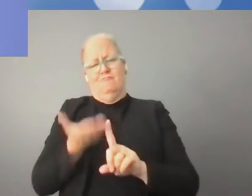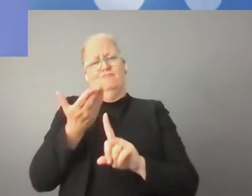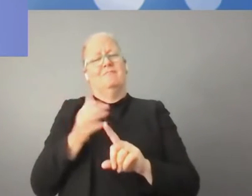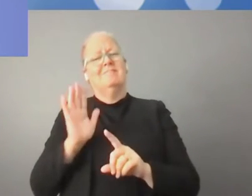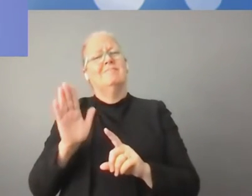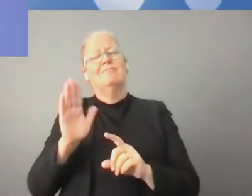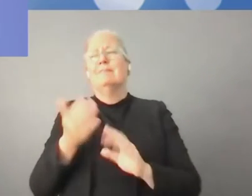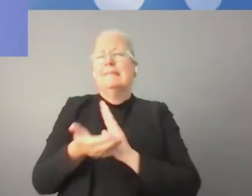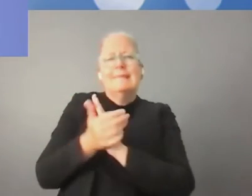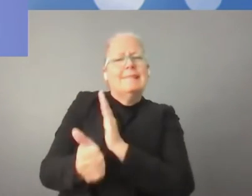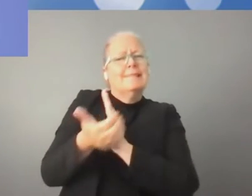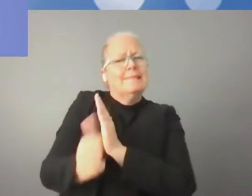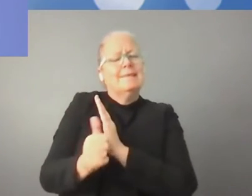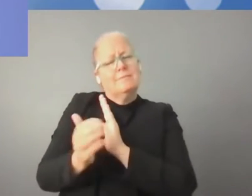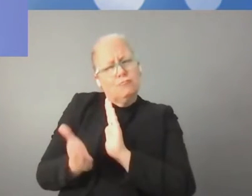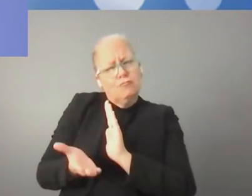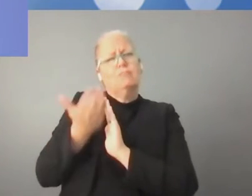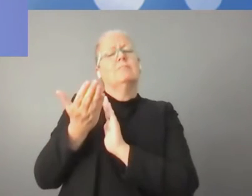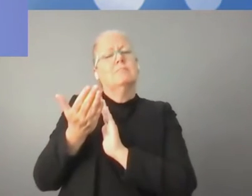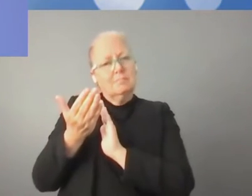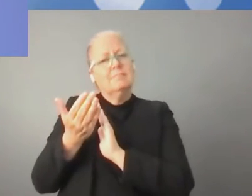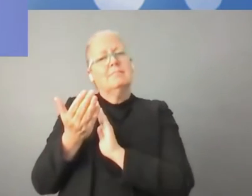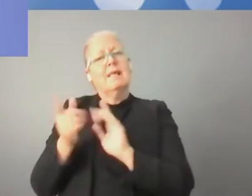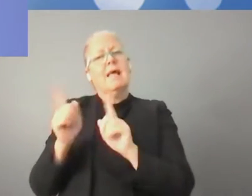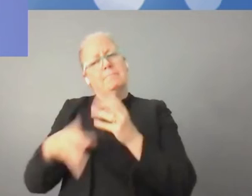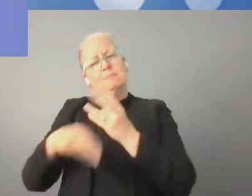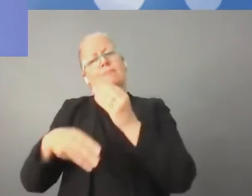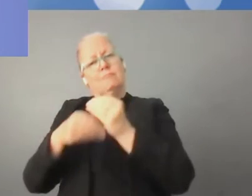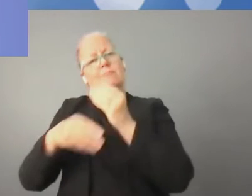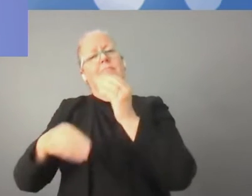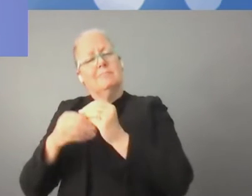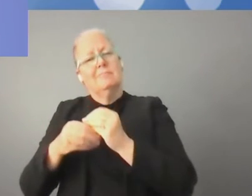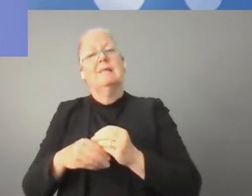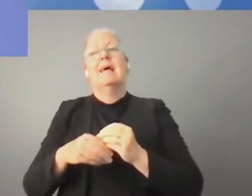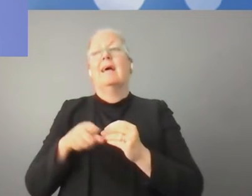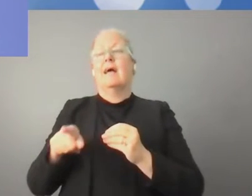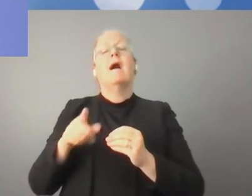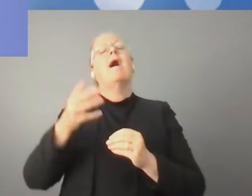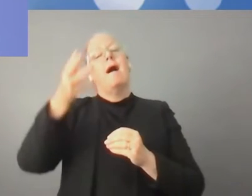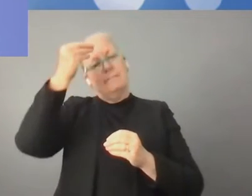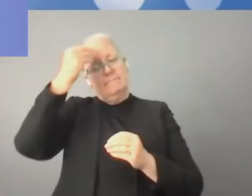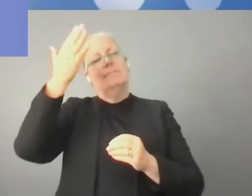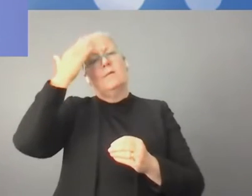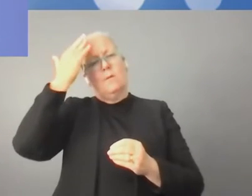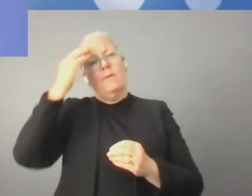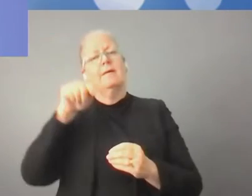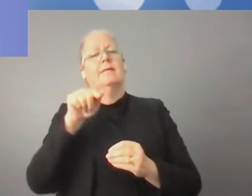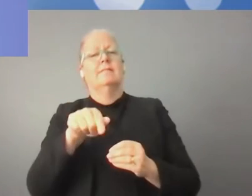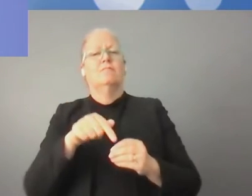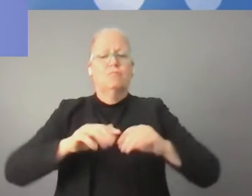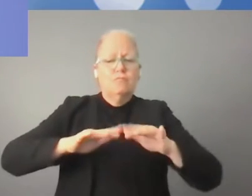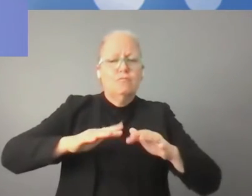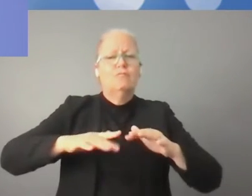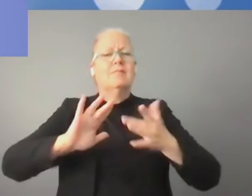Иногда этих человеческих ресурсов просто не хватает, но бывает и так, что у нас недостаточно